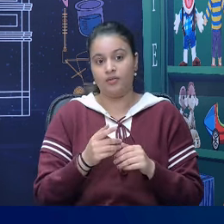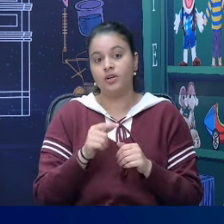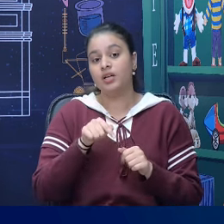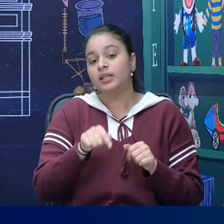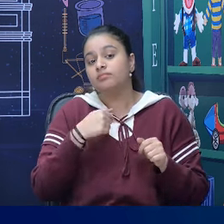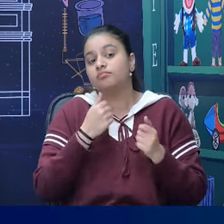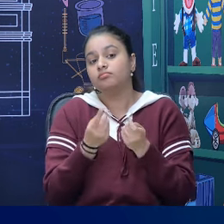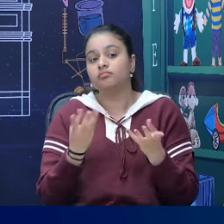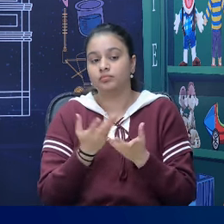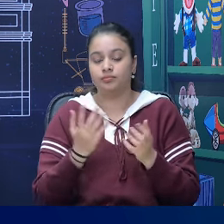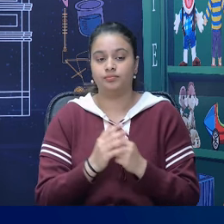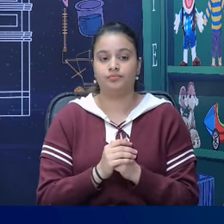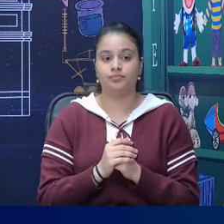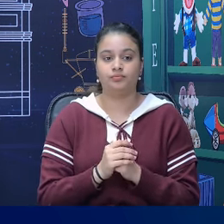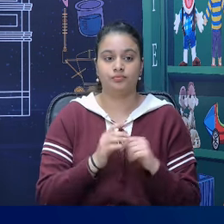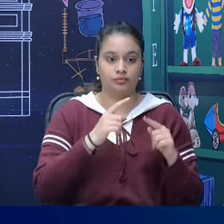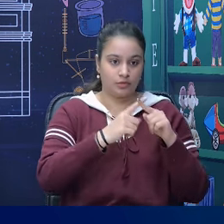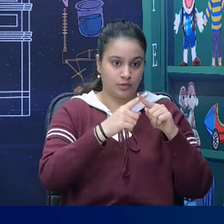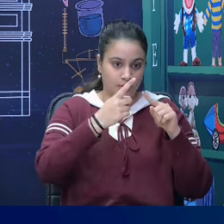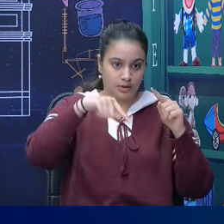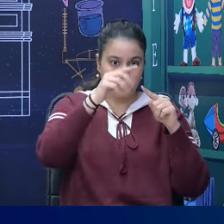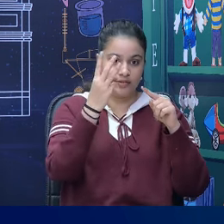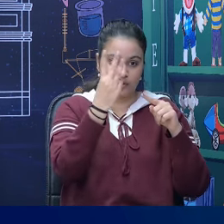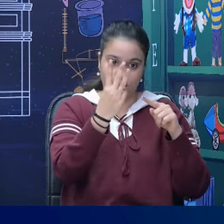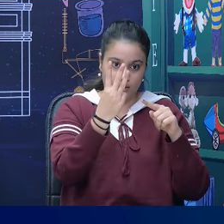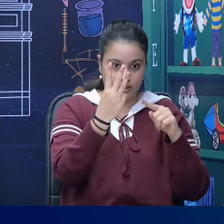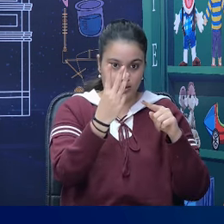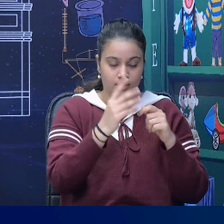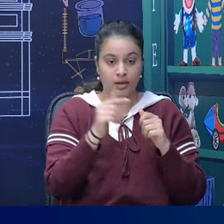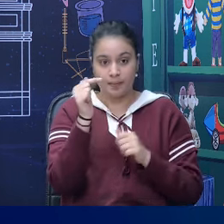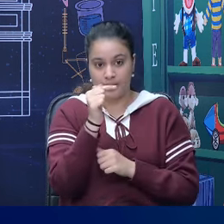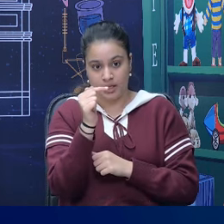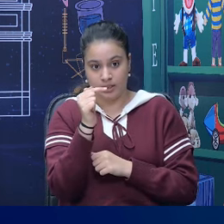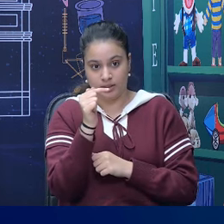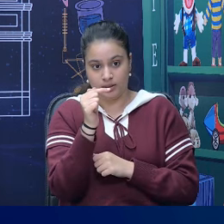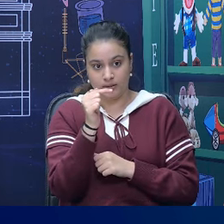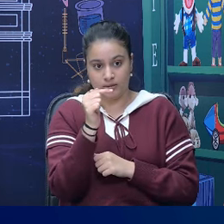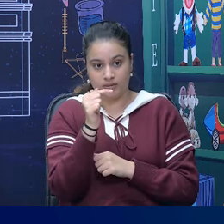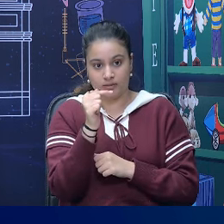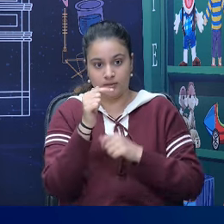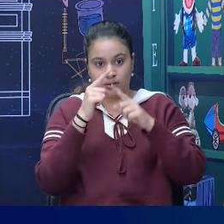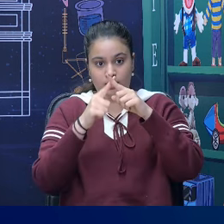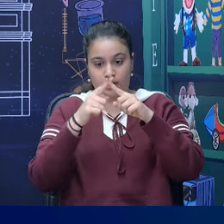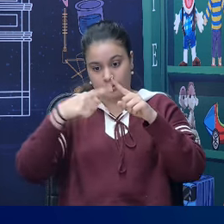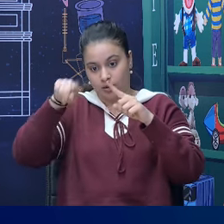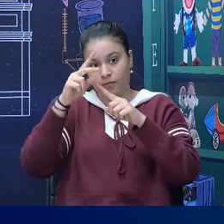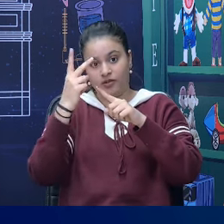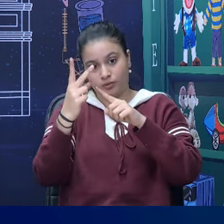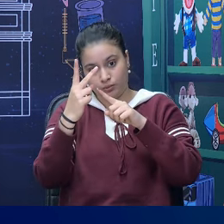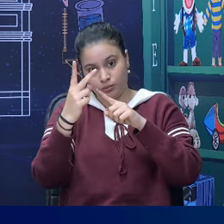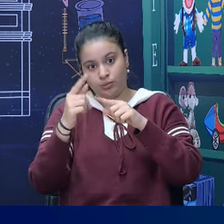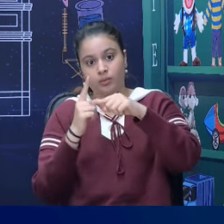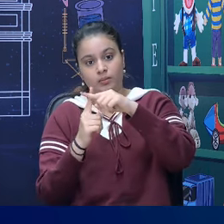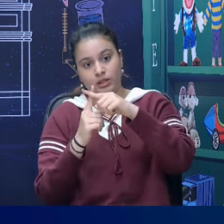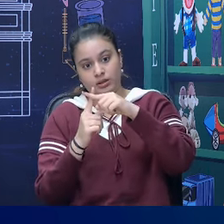कितनी टर्म्स हैं x की पावर 3 - x की पावर 2